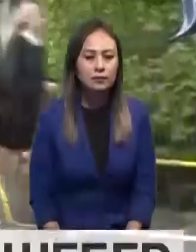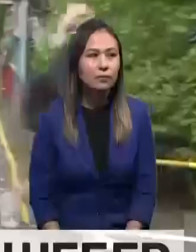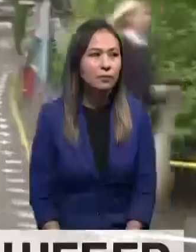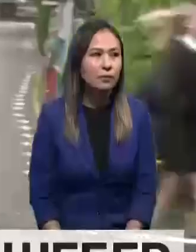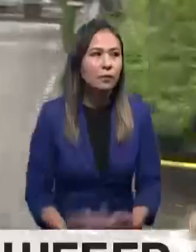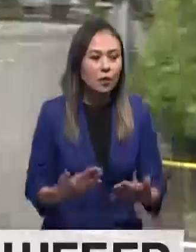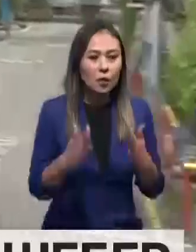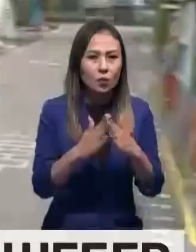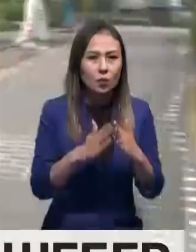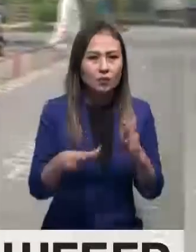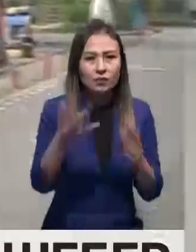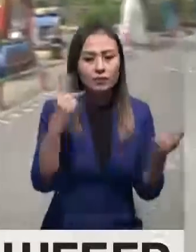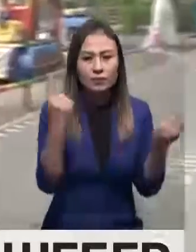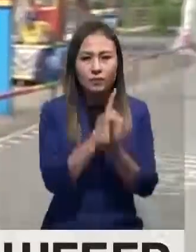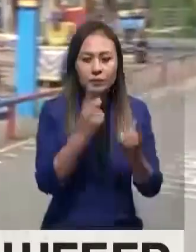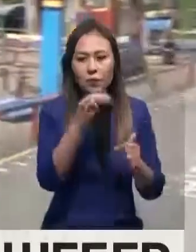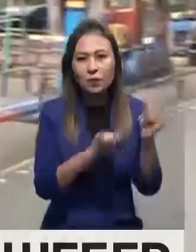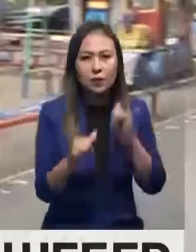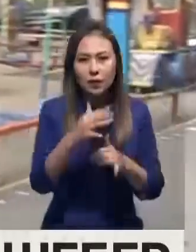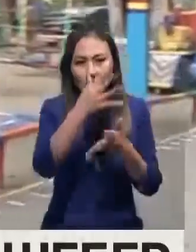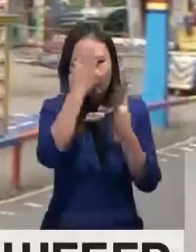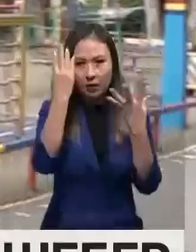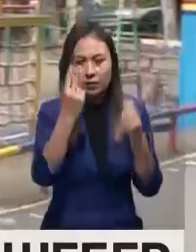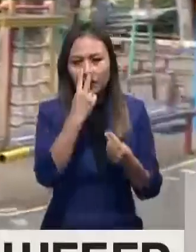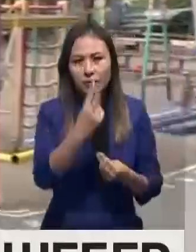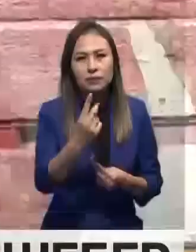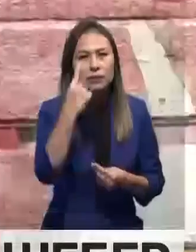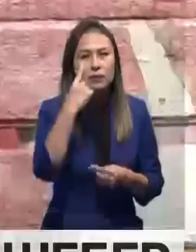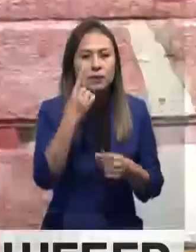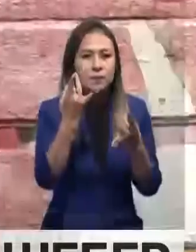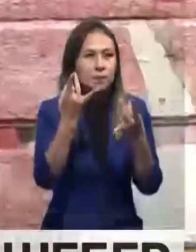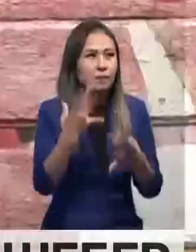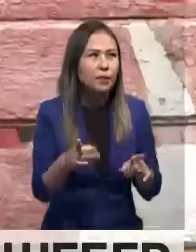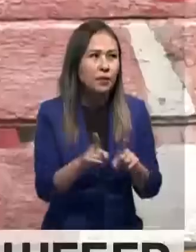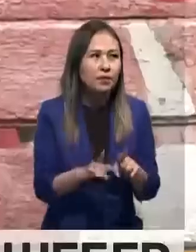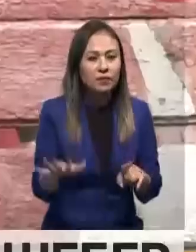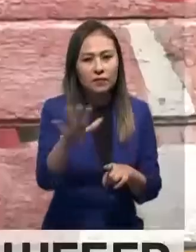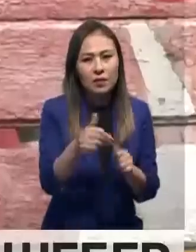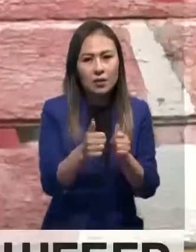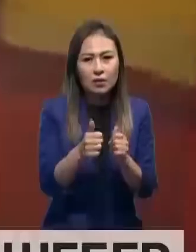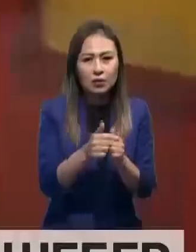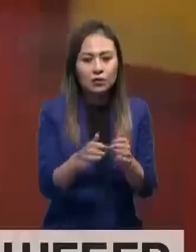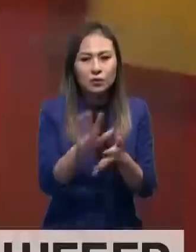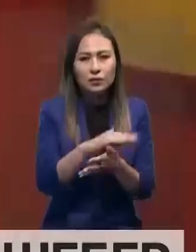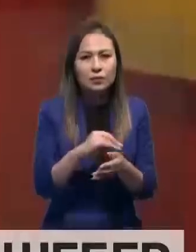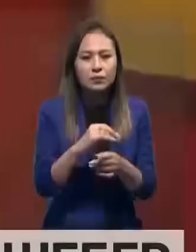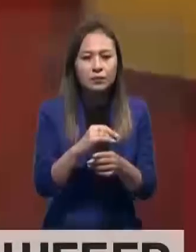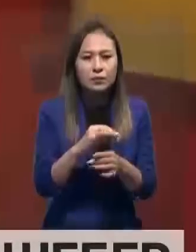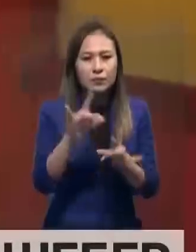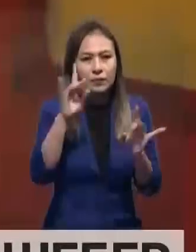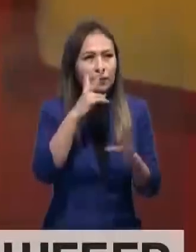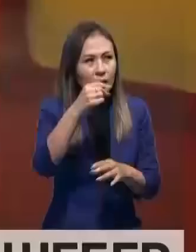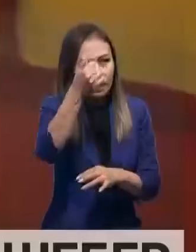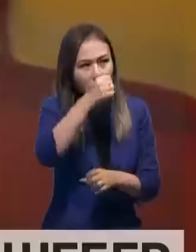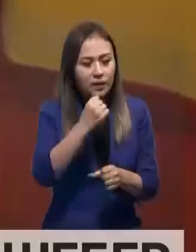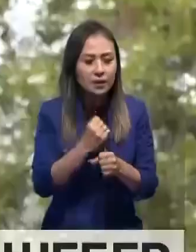Бұл үйдің алдынан өткен адам қайда бара жатқанын ұмытып қалады. Бір қарағанда қарапайым ғана аула, жақындасаң жайнап сала береді. Мына